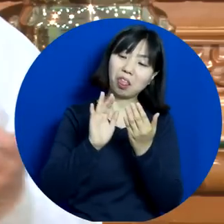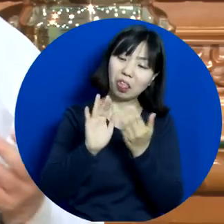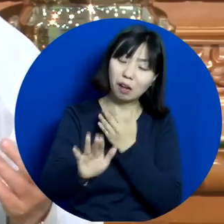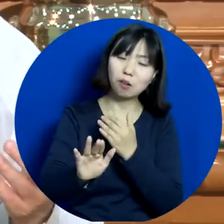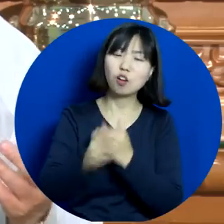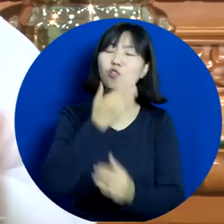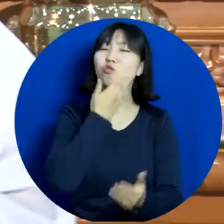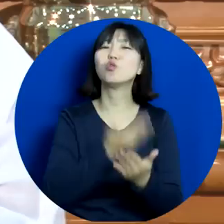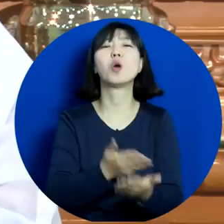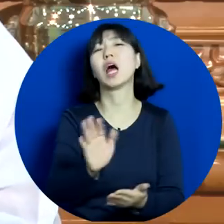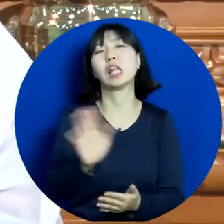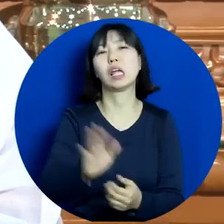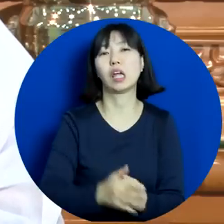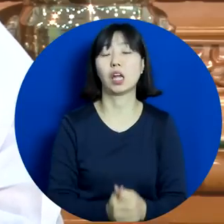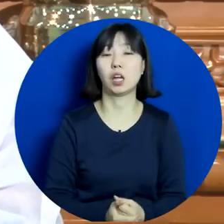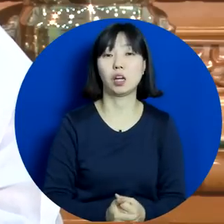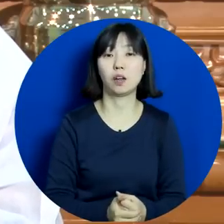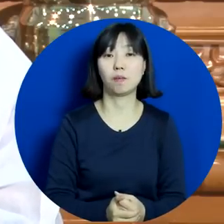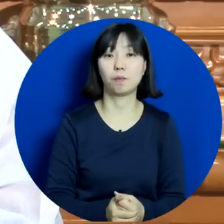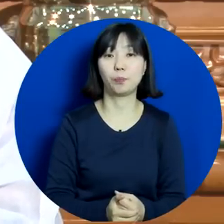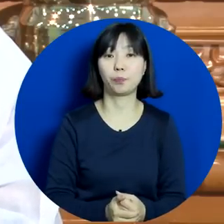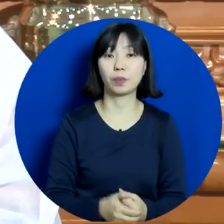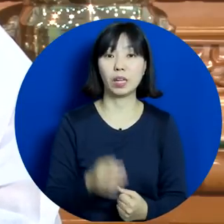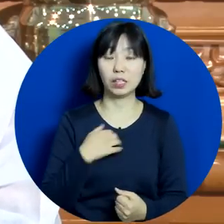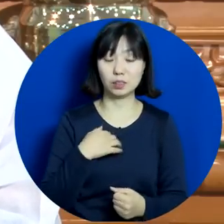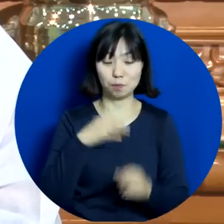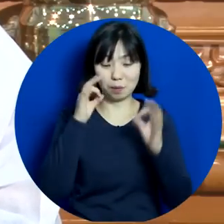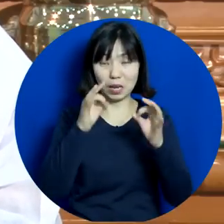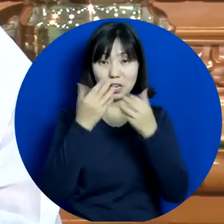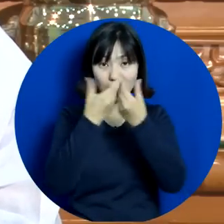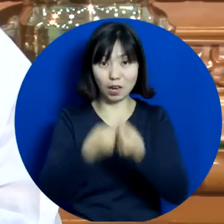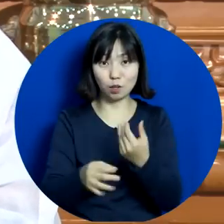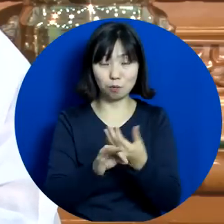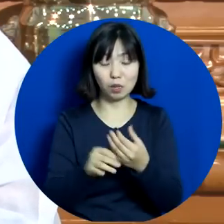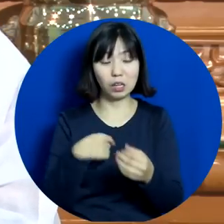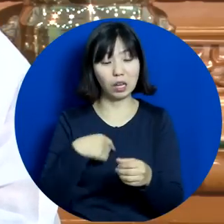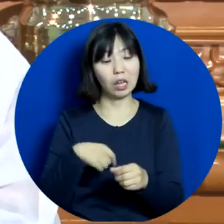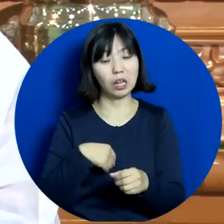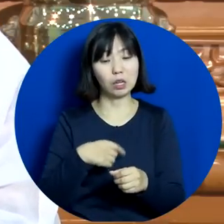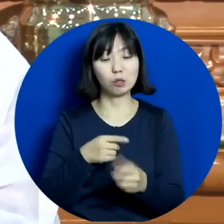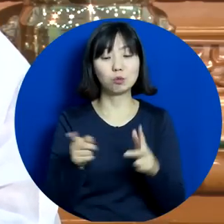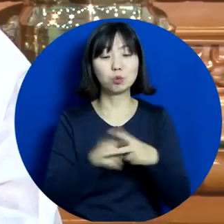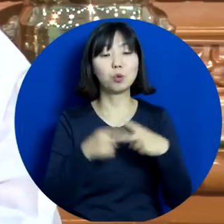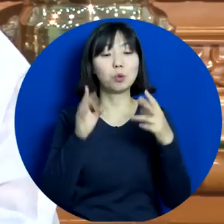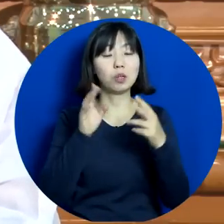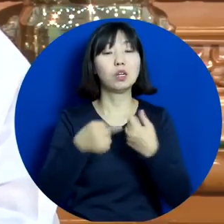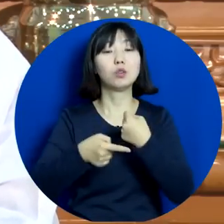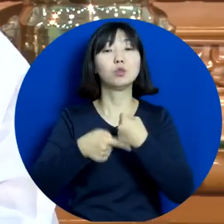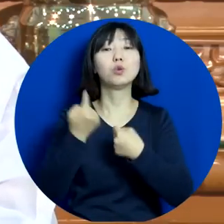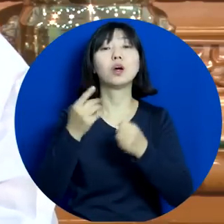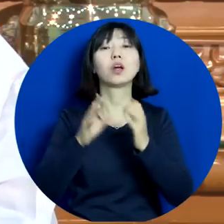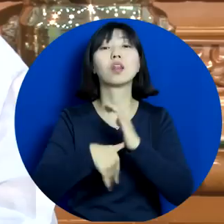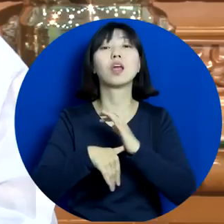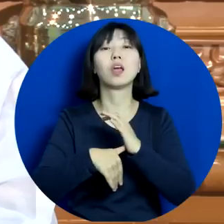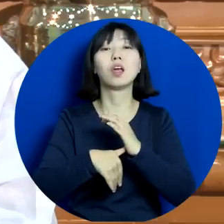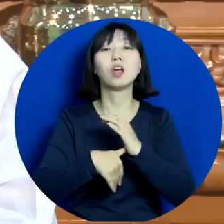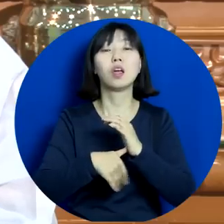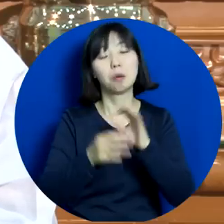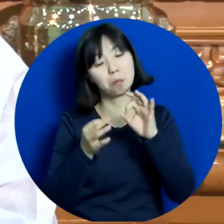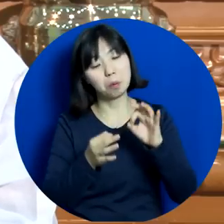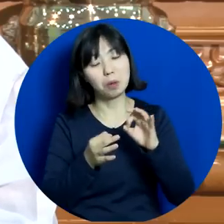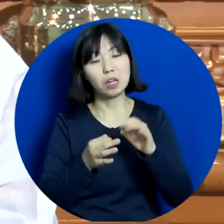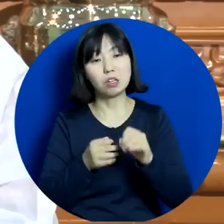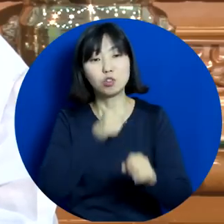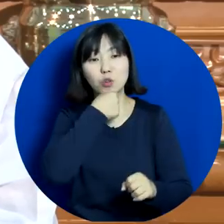여러분들 지금 이 나이 돼가지고 한번 초등학교 돌아봤을 때, 초등학교 내가 1등에서 뭐하고 2등에서 뭐하겠어요? 그때는 그게 중요해요